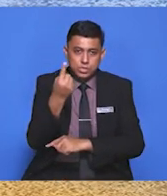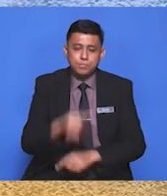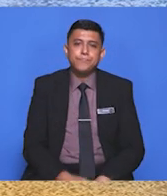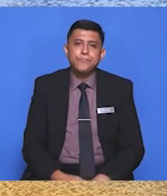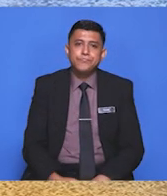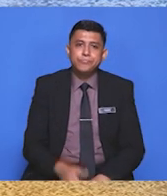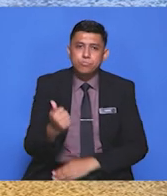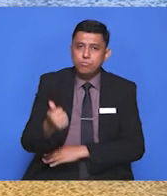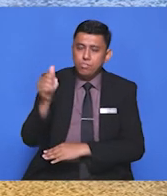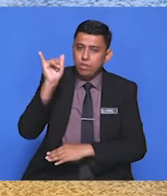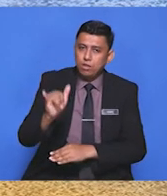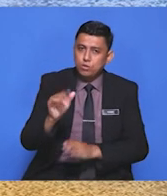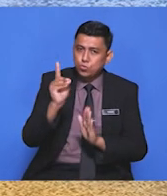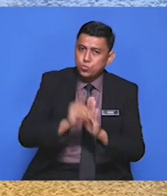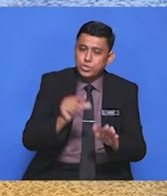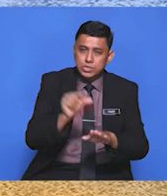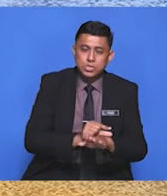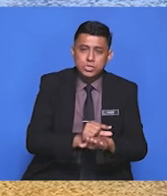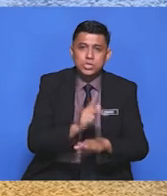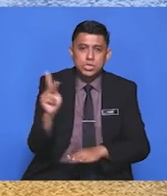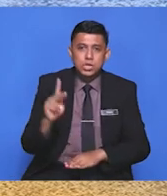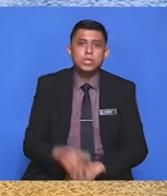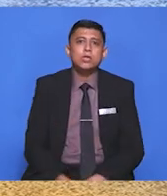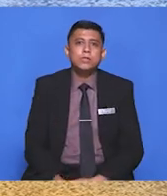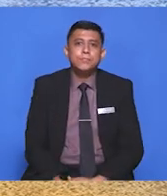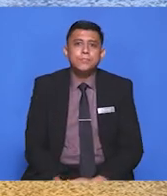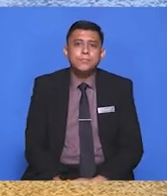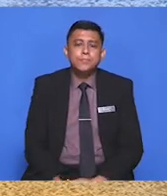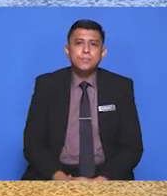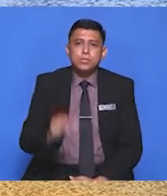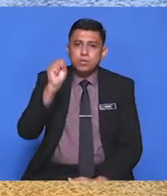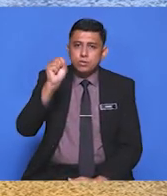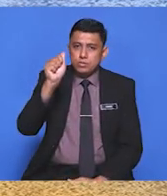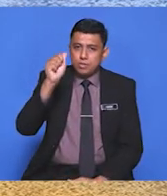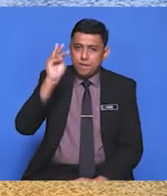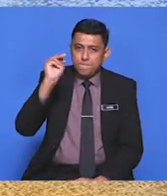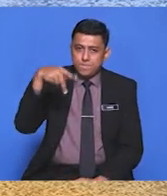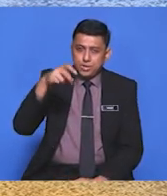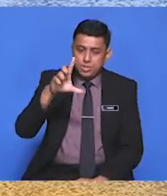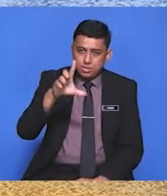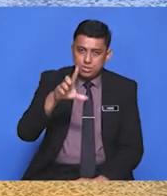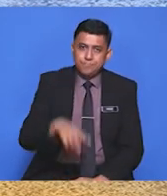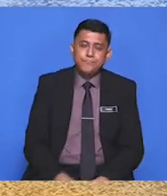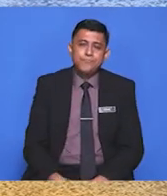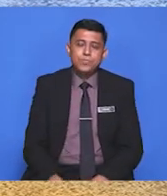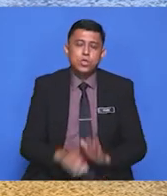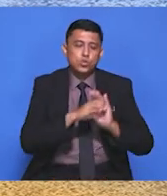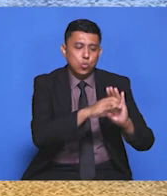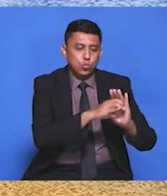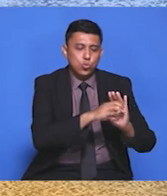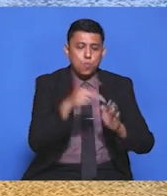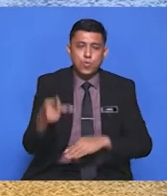alat promosi jualan yang biasa digunakan adalah seperti pemberian sampel atau contoh